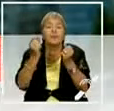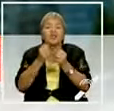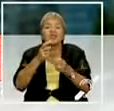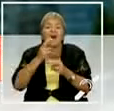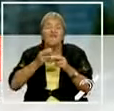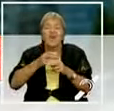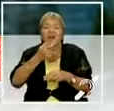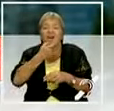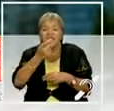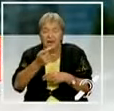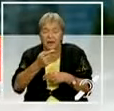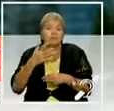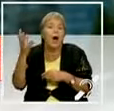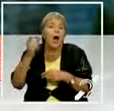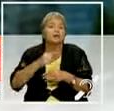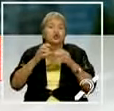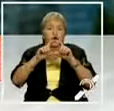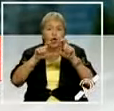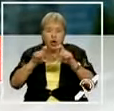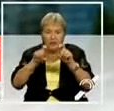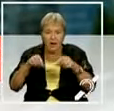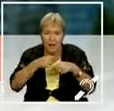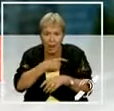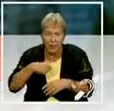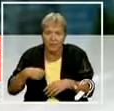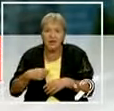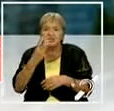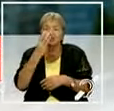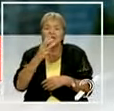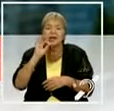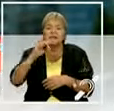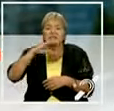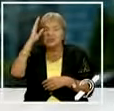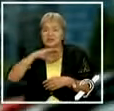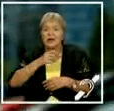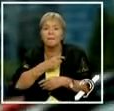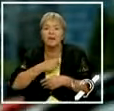și după ce vii cu dovada că ai casat mașina, în 30 de zile primăria îți livrează banii.